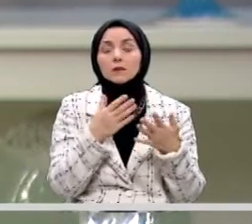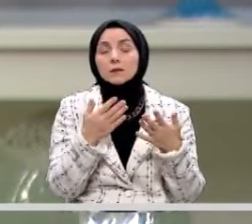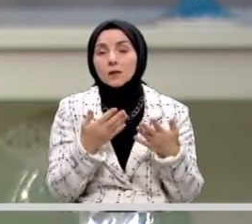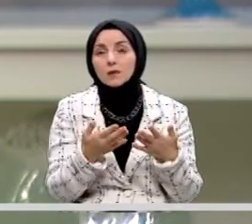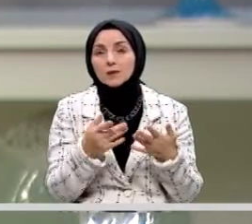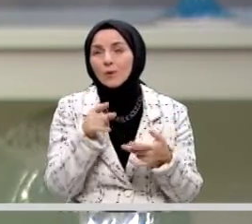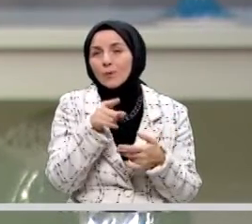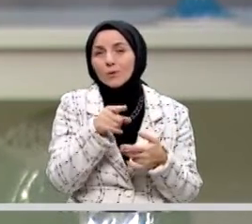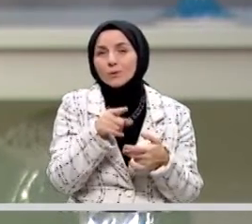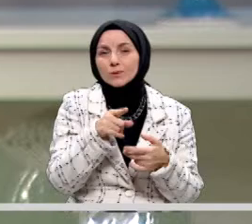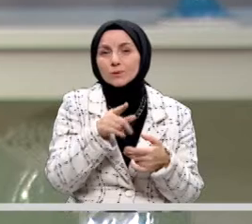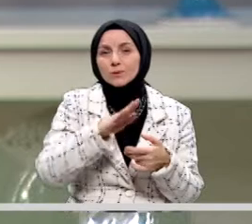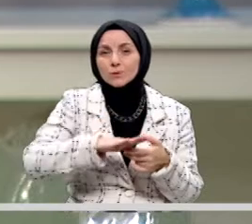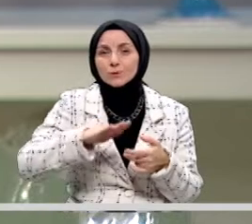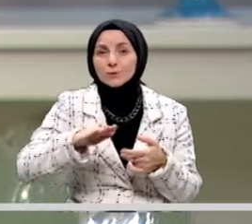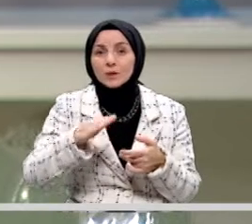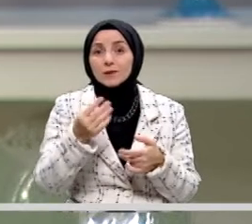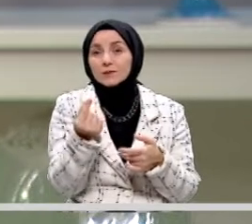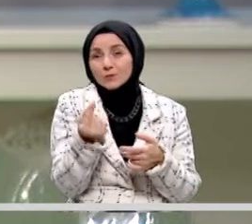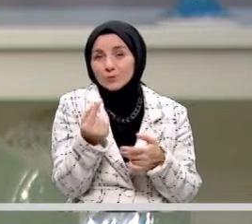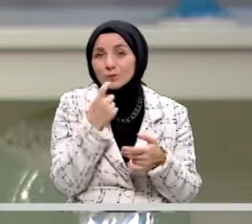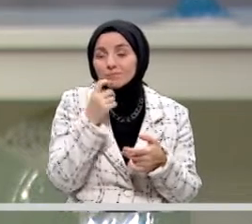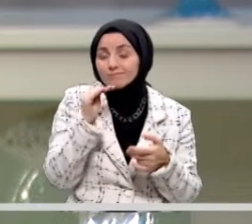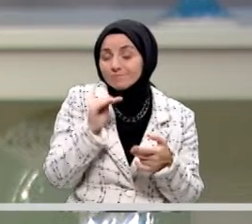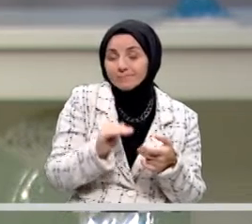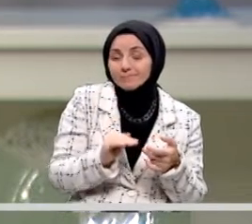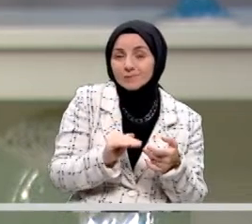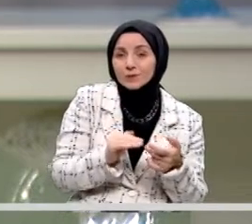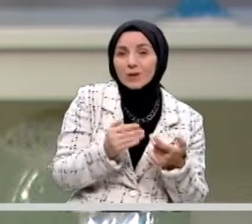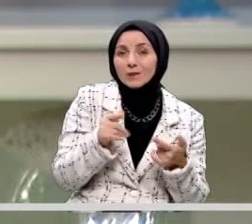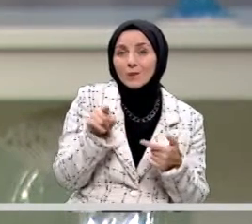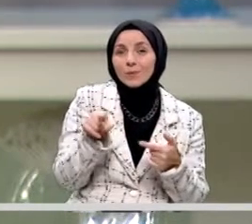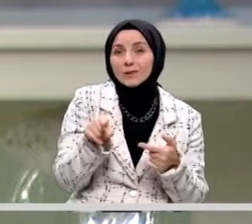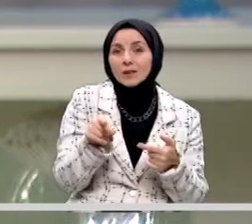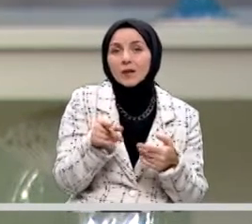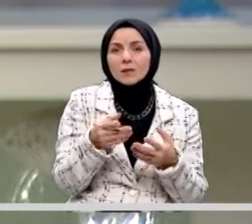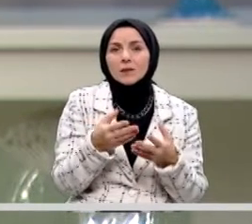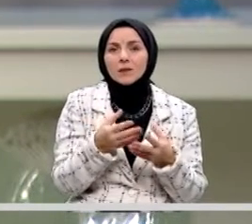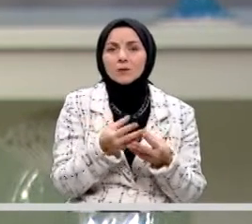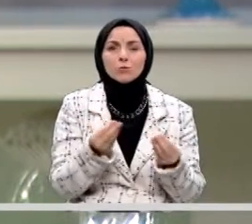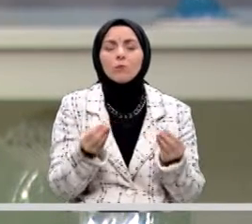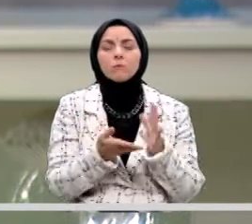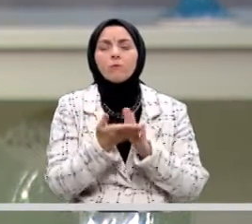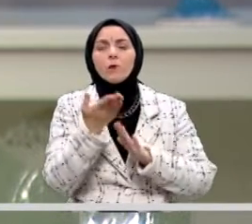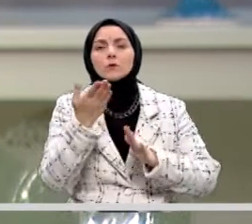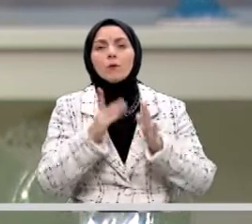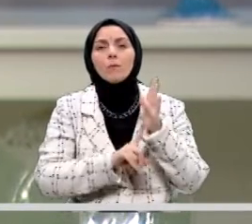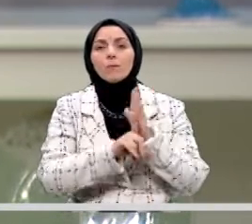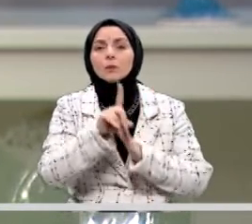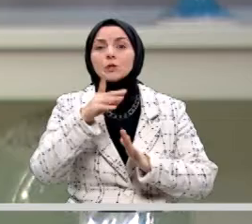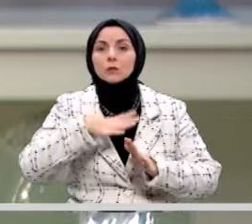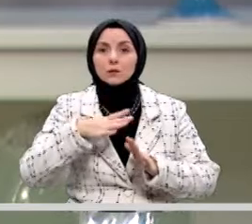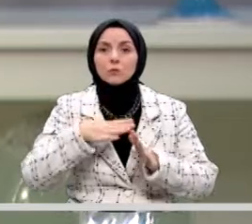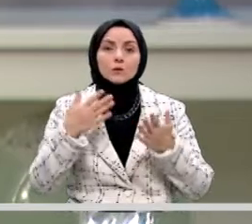daha onlar hani küçücükken daha okula başlamak yani evdeyken bile akademik onlardan o akademik çıktıları önemli görüyoruz Hadi ona kadar